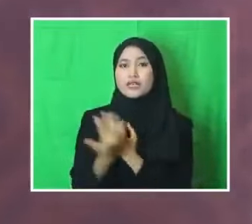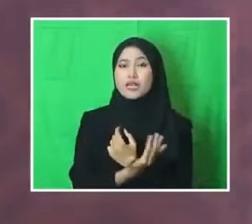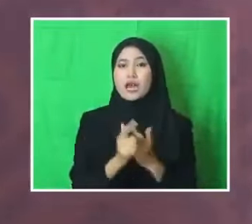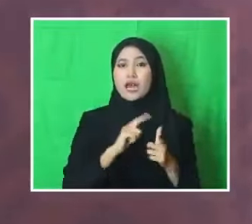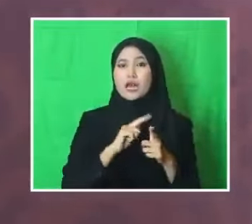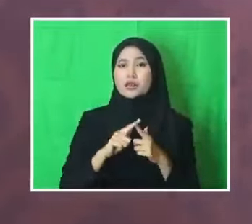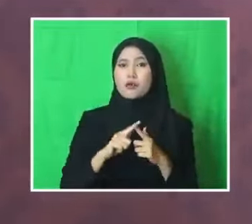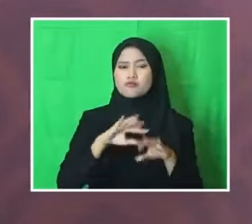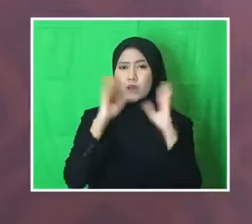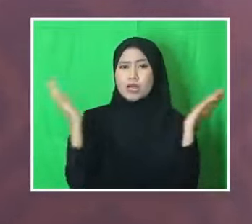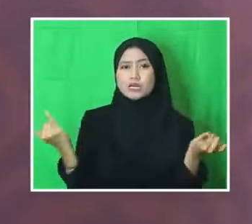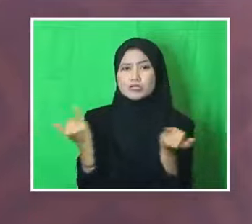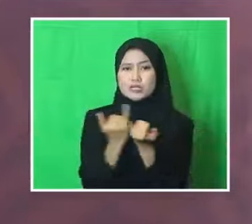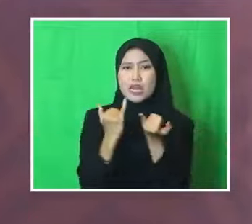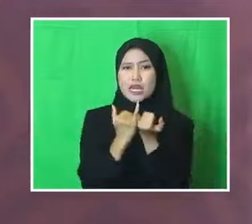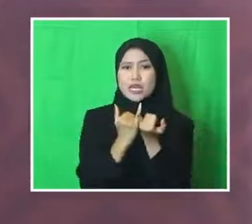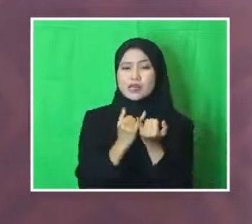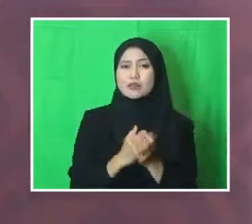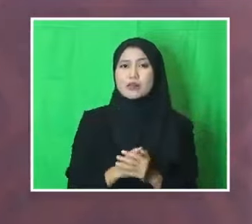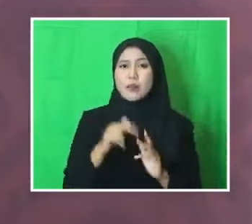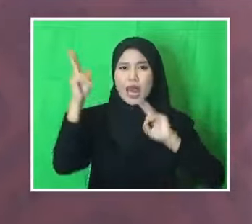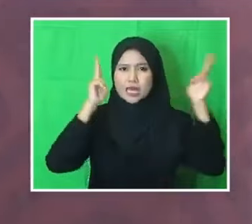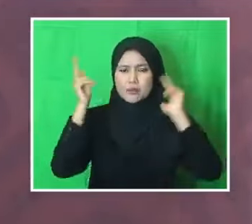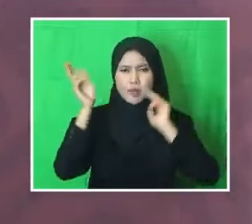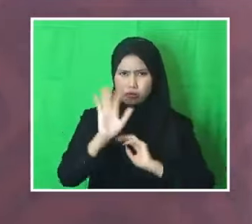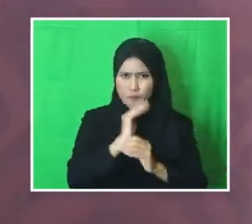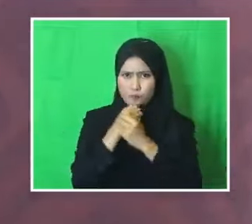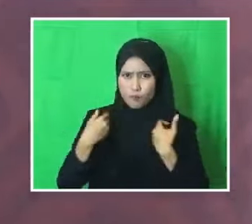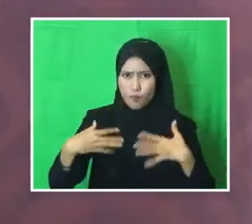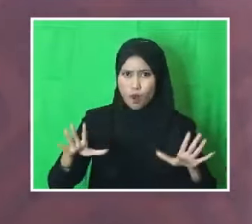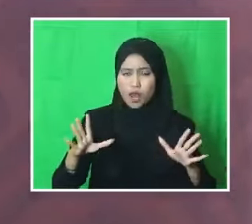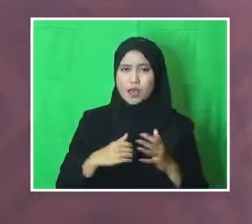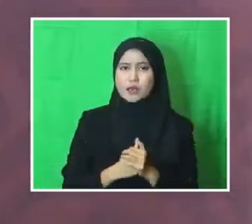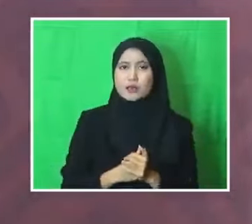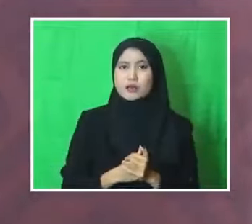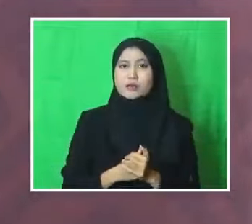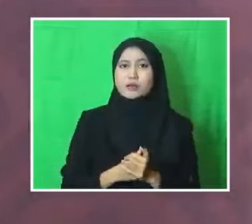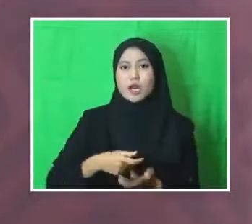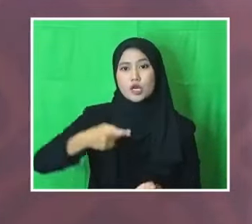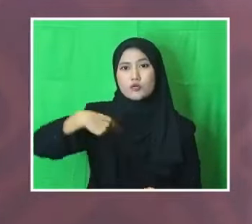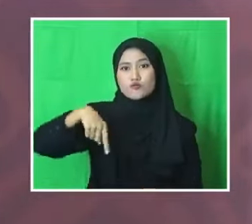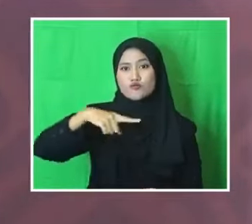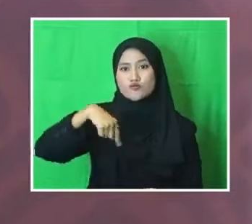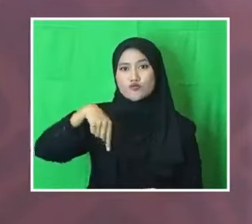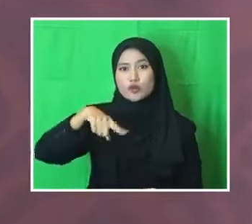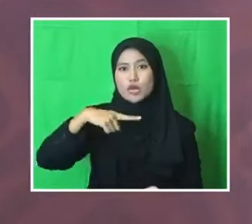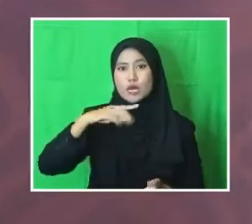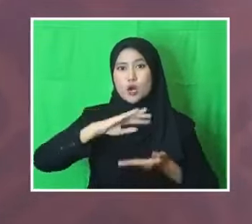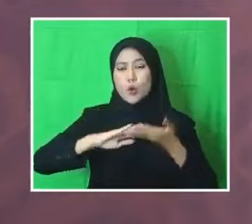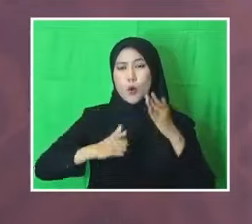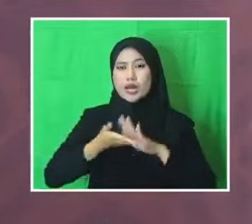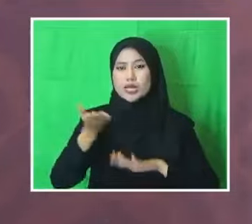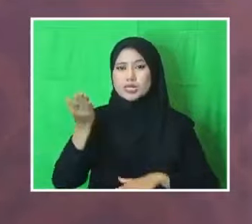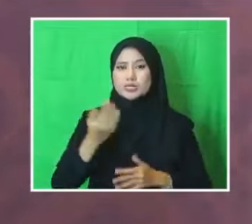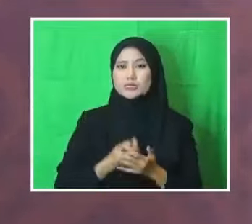daya saing maka NTB tidak boleh lagi berjibaku atau berkutat menjual komoditas yang punya nilai tambah